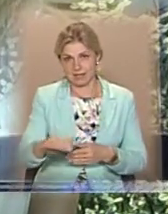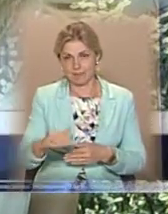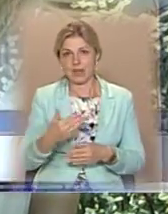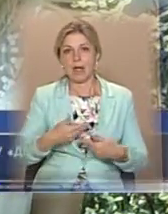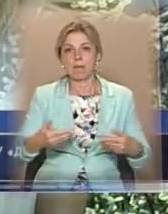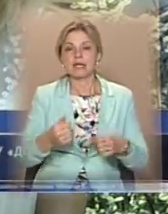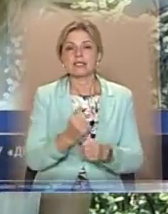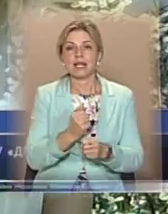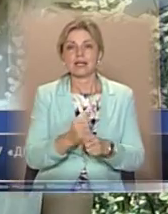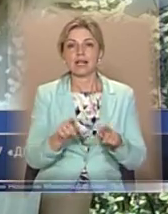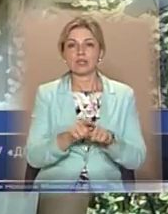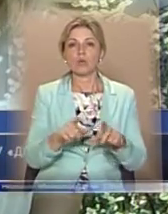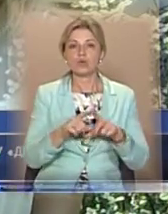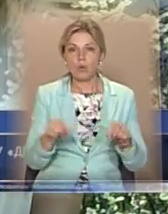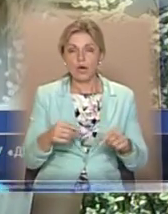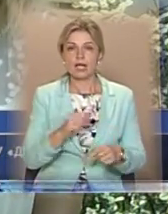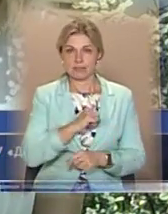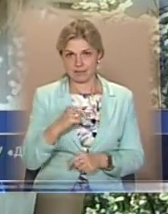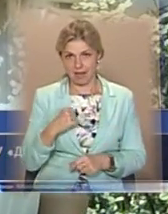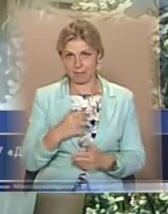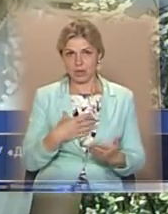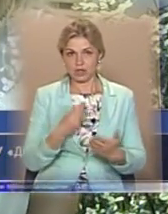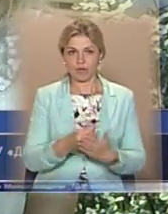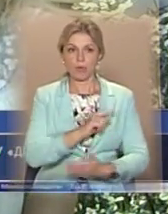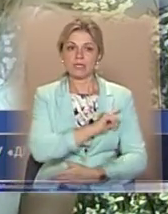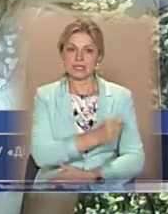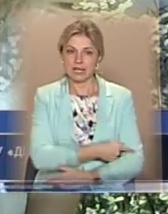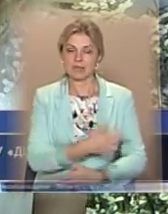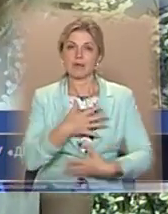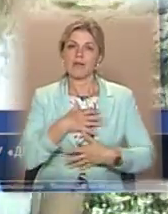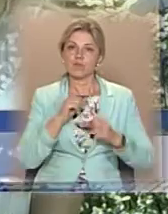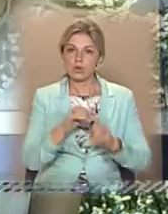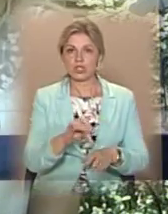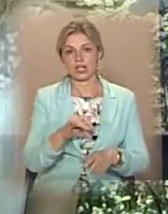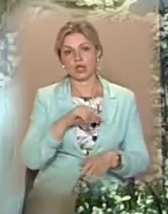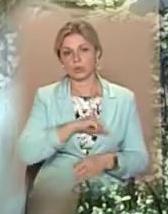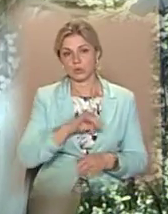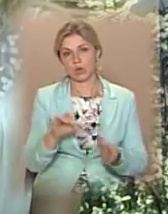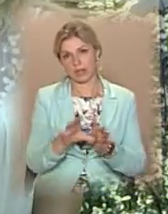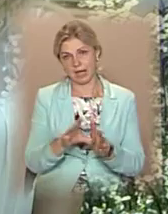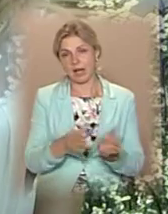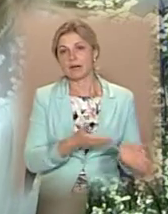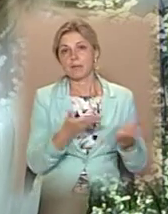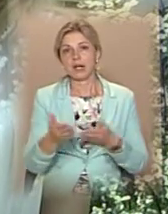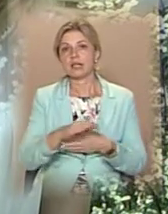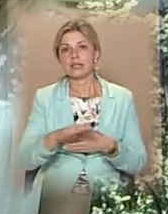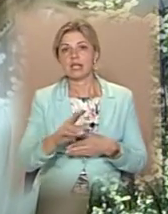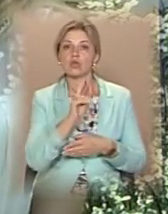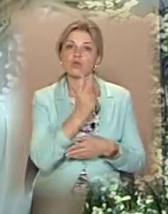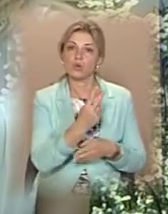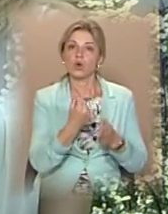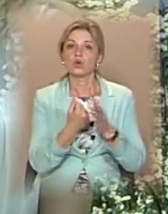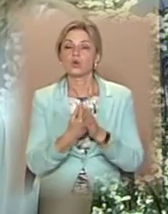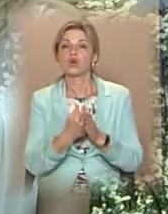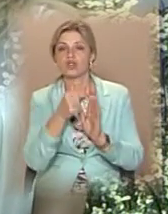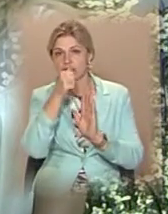школу самі, своїми силами, вложили всю свою душу і енергію. Ми приглашаємо дітей від 2 до 6 років.